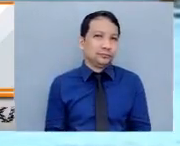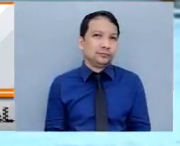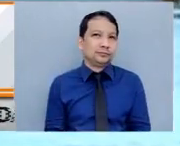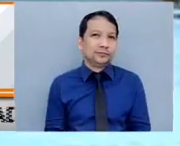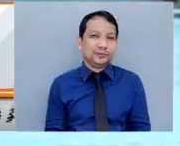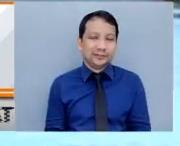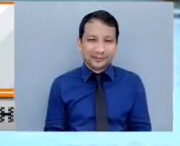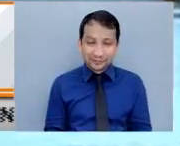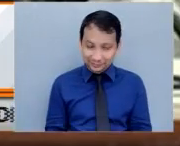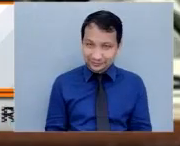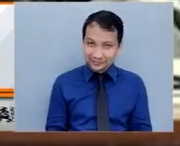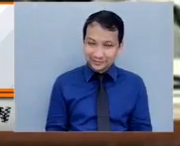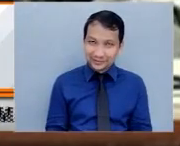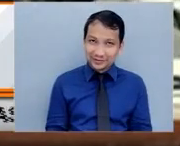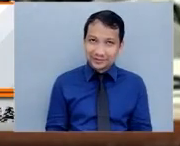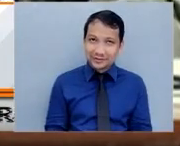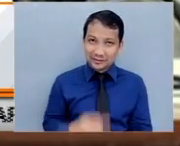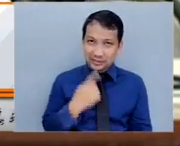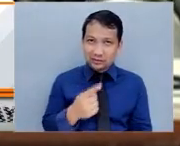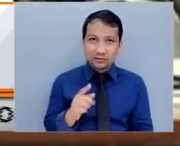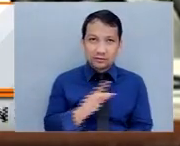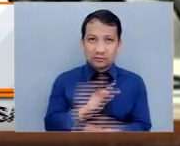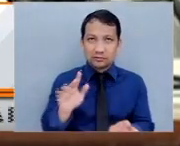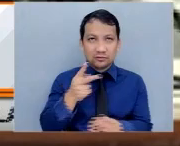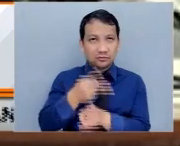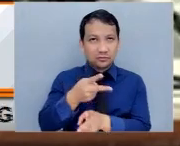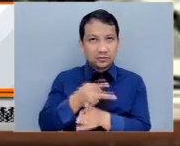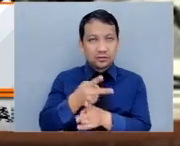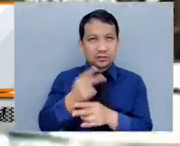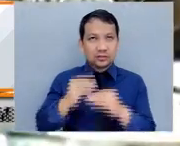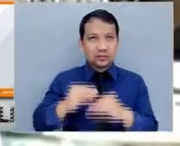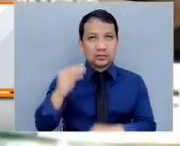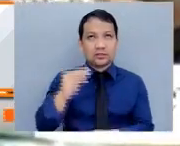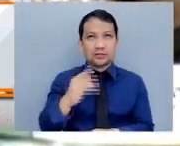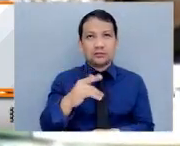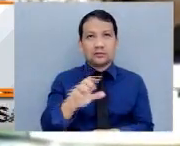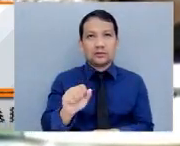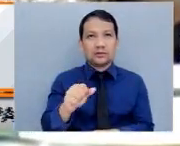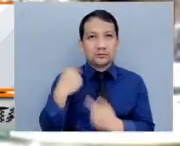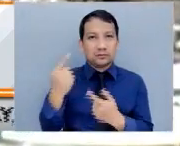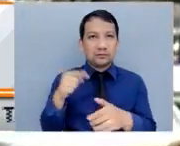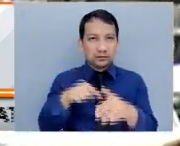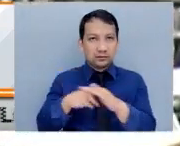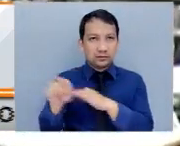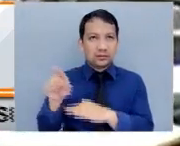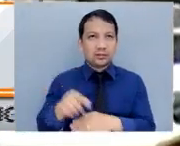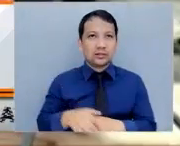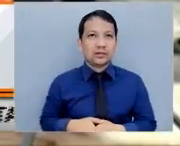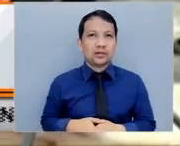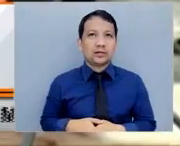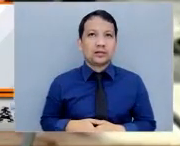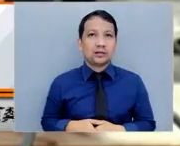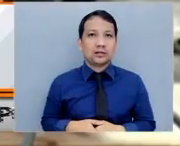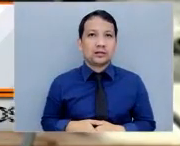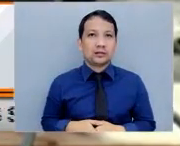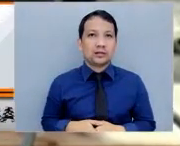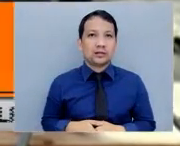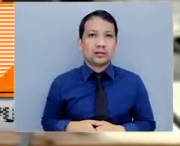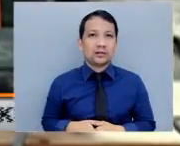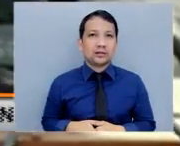Lumabas din sa pagdinig ng Senado na walang nagbabantay sa maximum security compound nung nakatakas si Cataroja. Meron pa ko